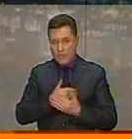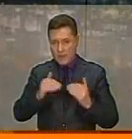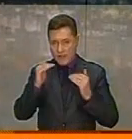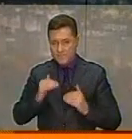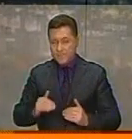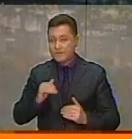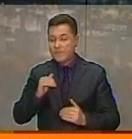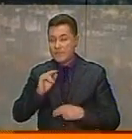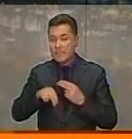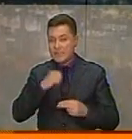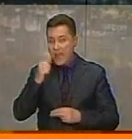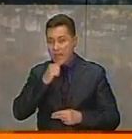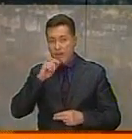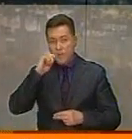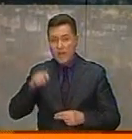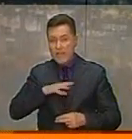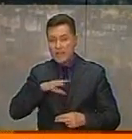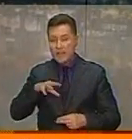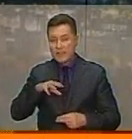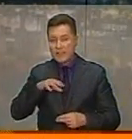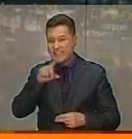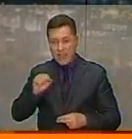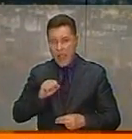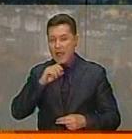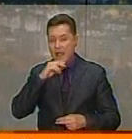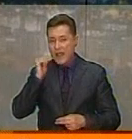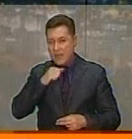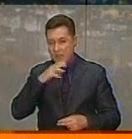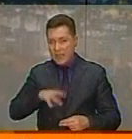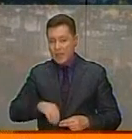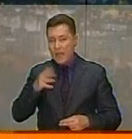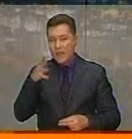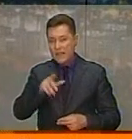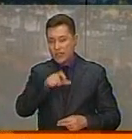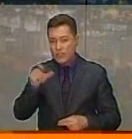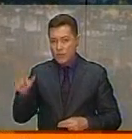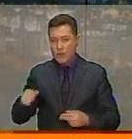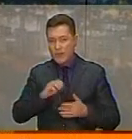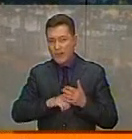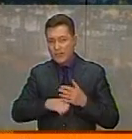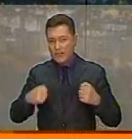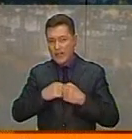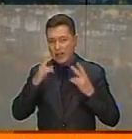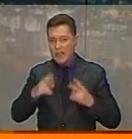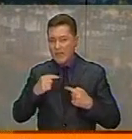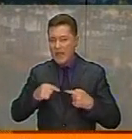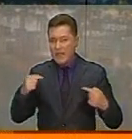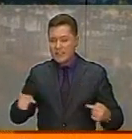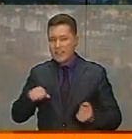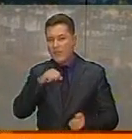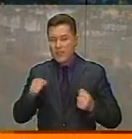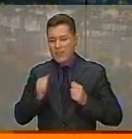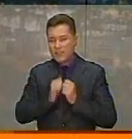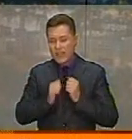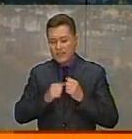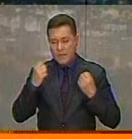за рік в Україні на дорогах гине 5 000 Людо тоді як в Швеції 200 причина ДТП різні але досить часто водії просто